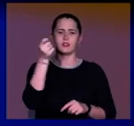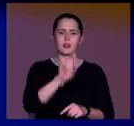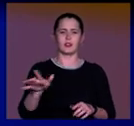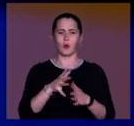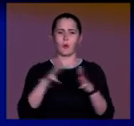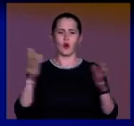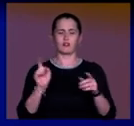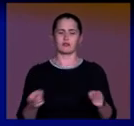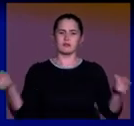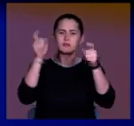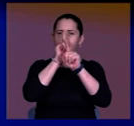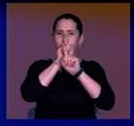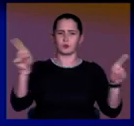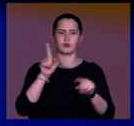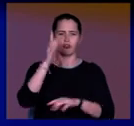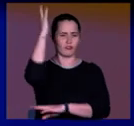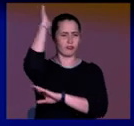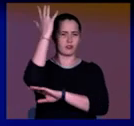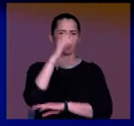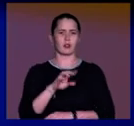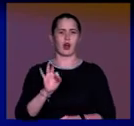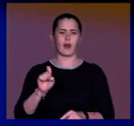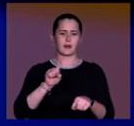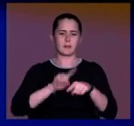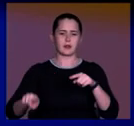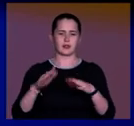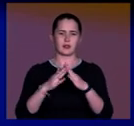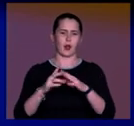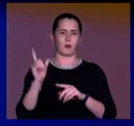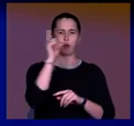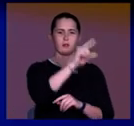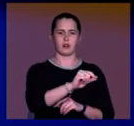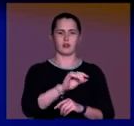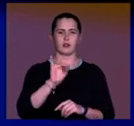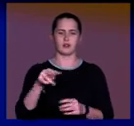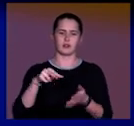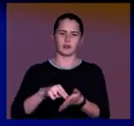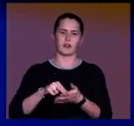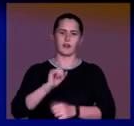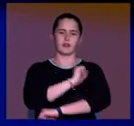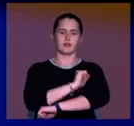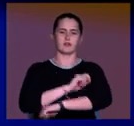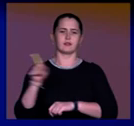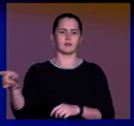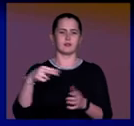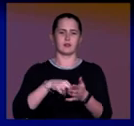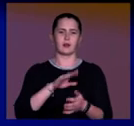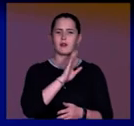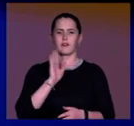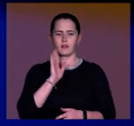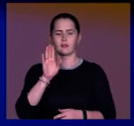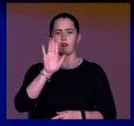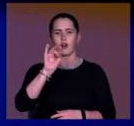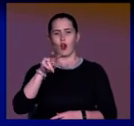не будешь лазить так высоко она быстро пошла к дому на террасе стояли володе и глеб мама